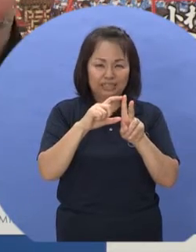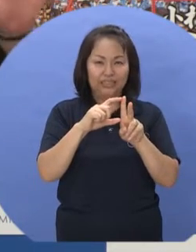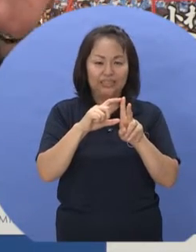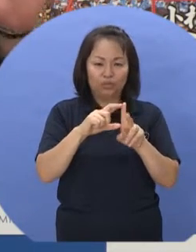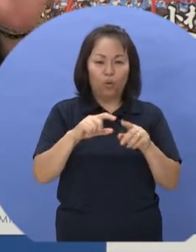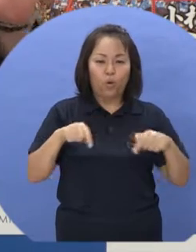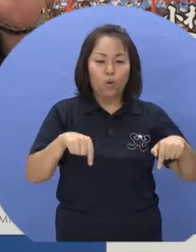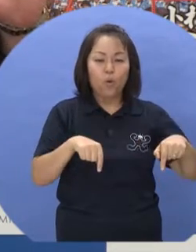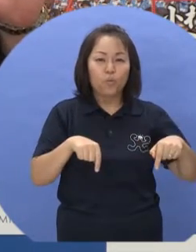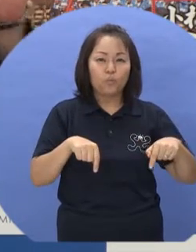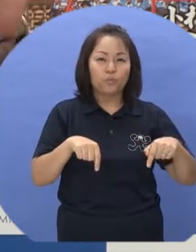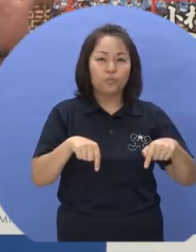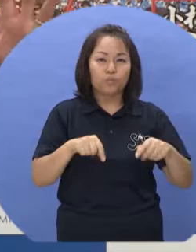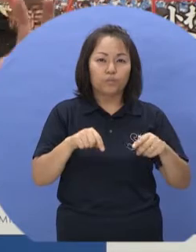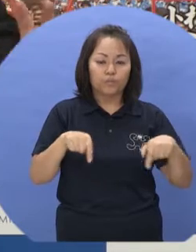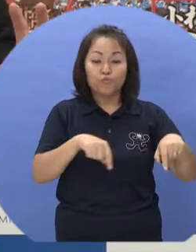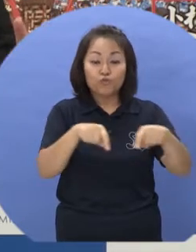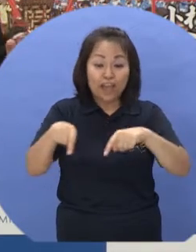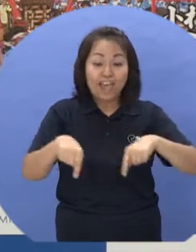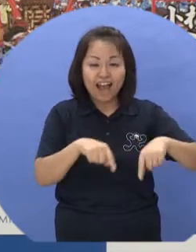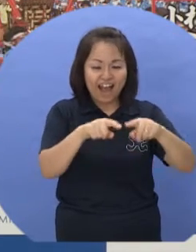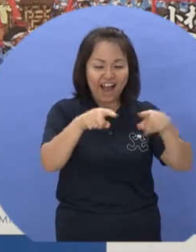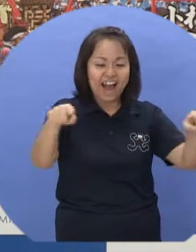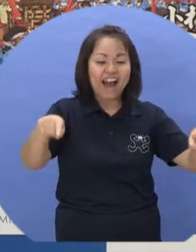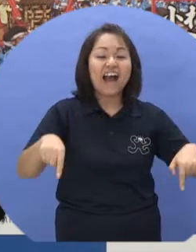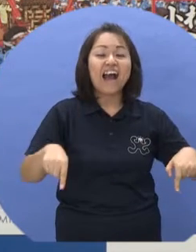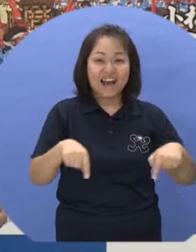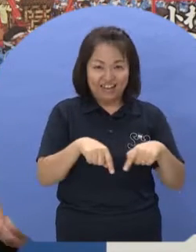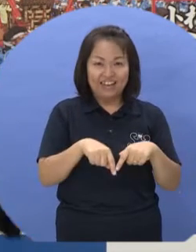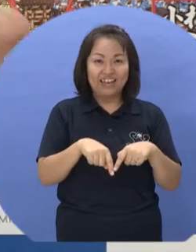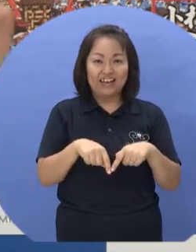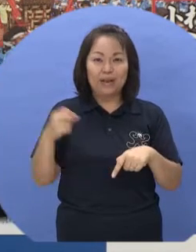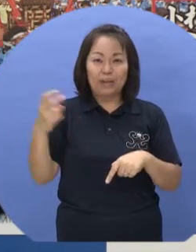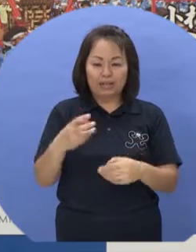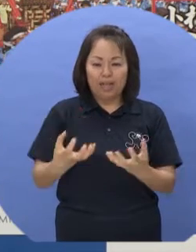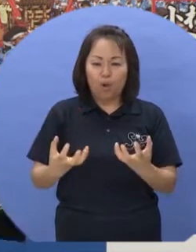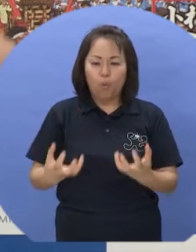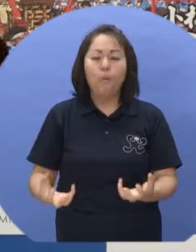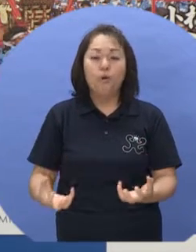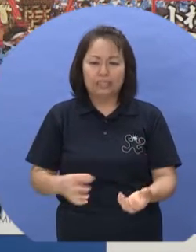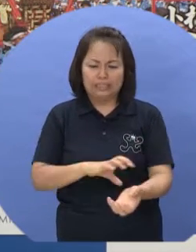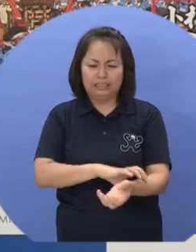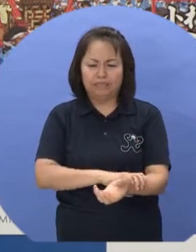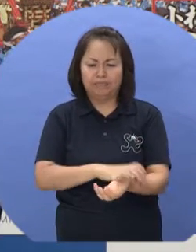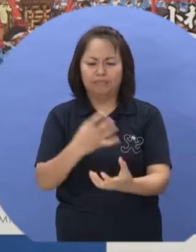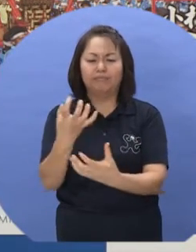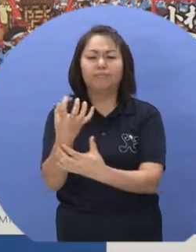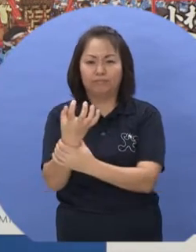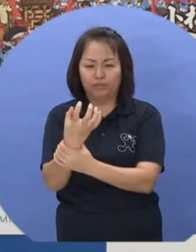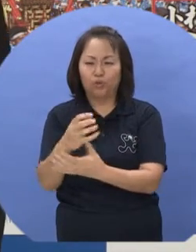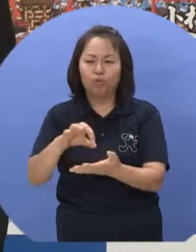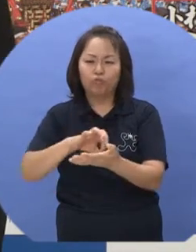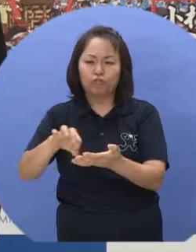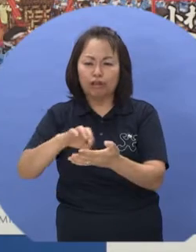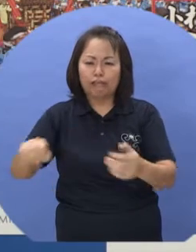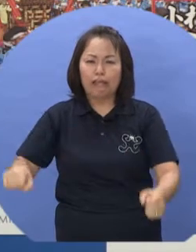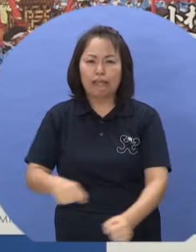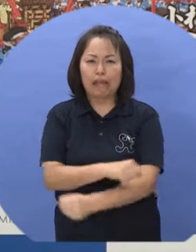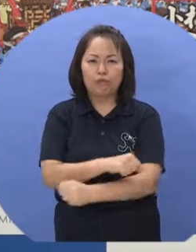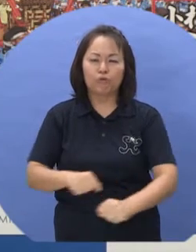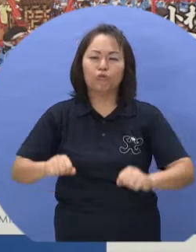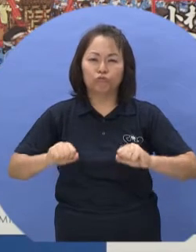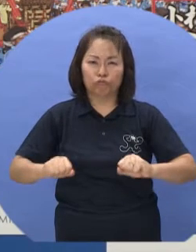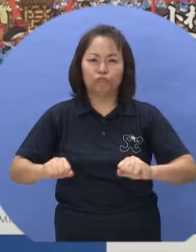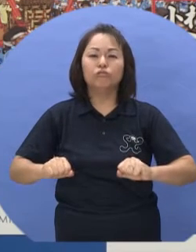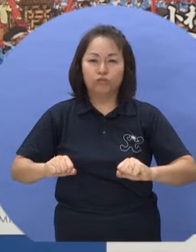まあ、実際見ていただく DVD プレイヤーですよね、こういったものであったり、あと重りを使ってですね、体操するんですが、こうい